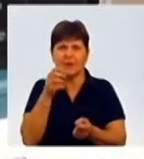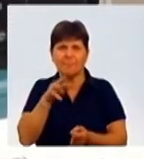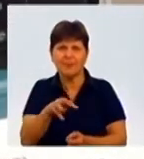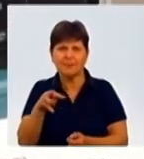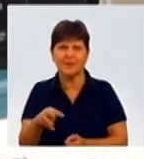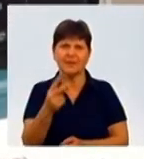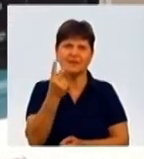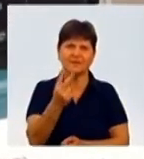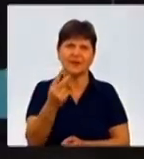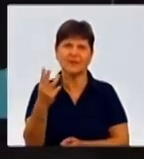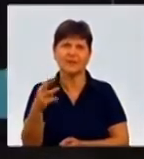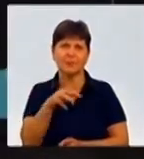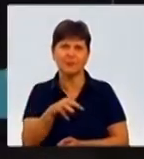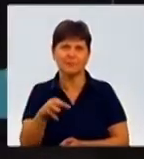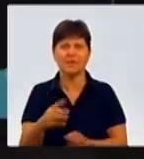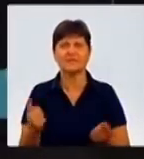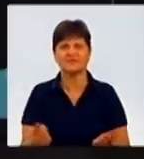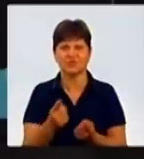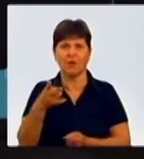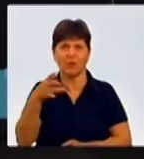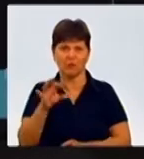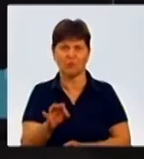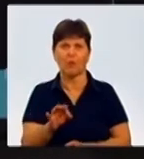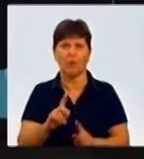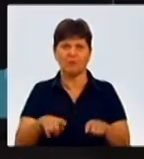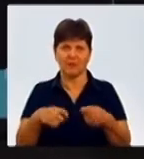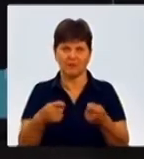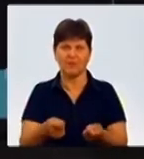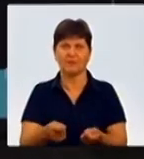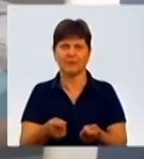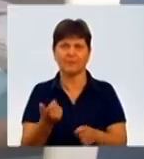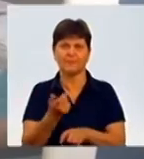2-3 міліметри, звичайно, воно